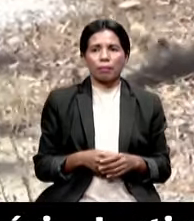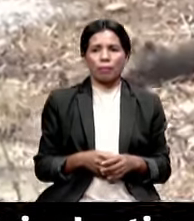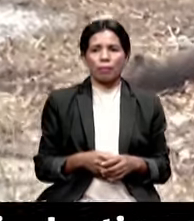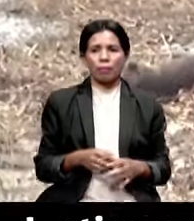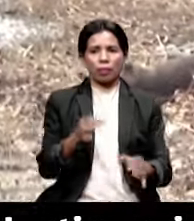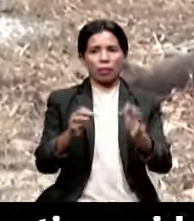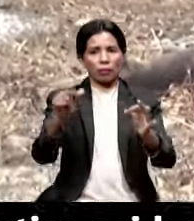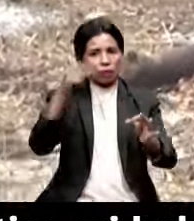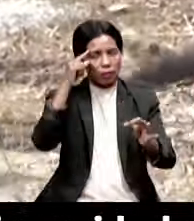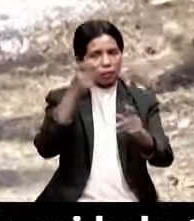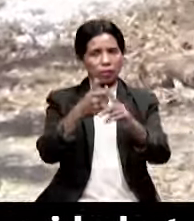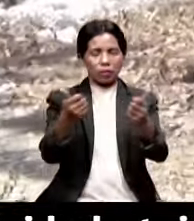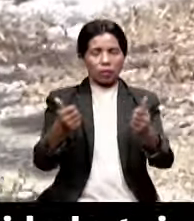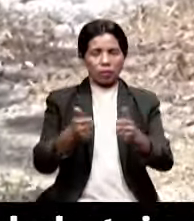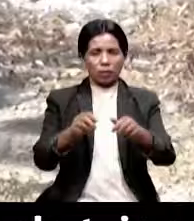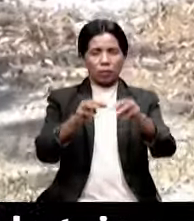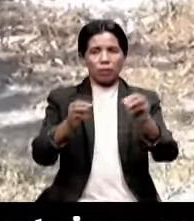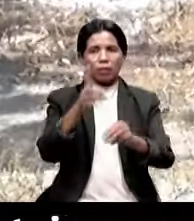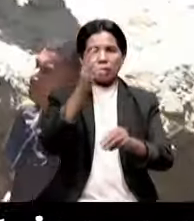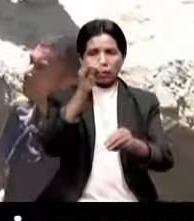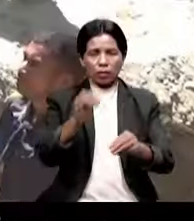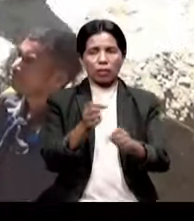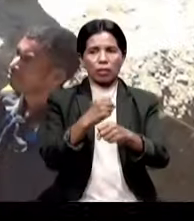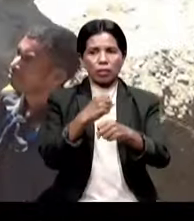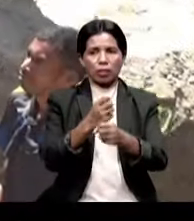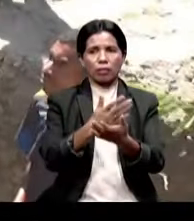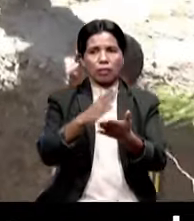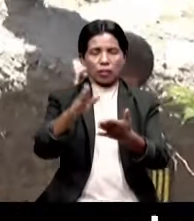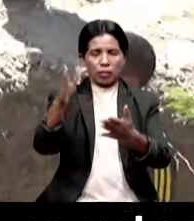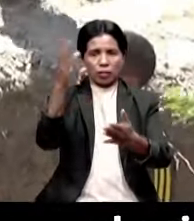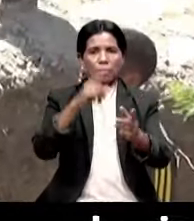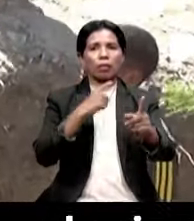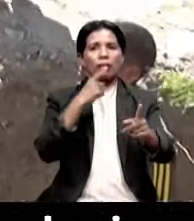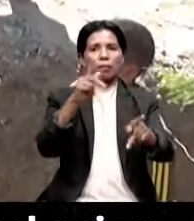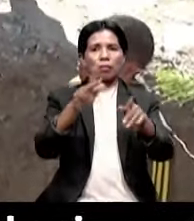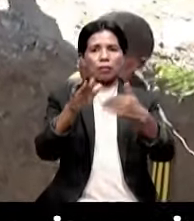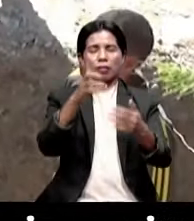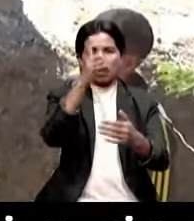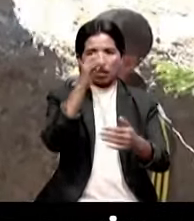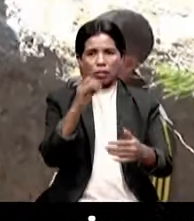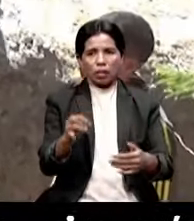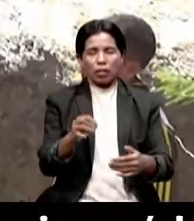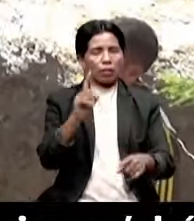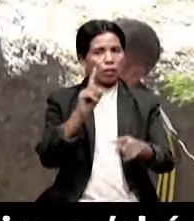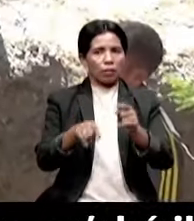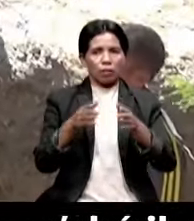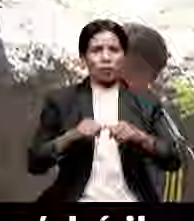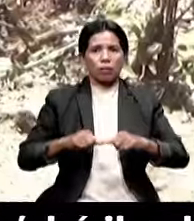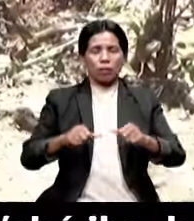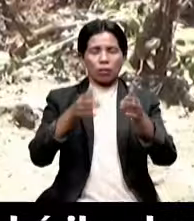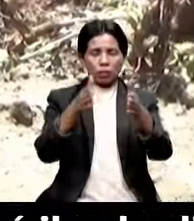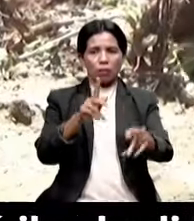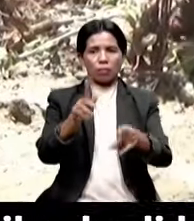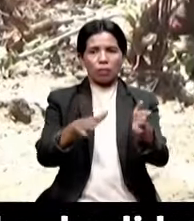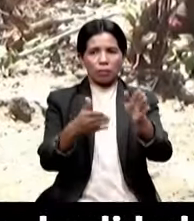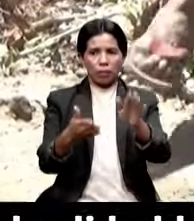Mas ke governo liu si autoridade de administração do município de Dili, alô na socialização, holi avisa ba comunidade e a capital de Dili, atu labele continua hakoi mate ising